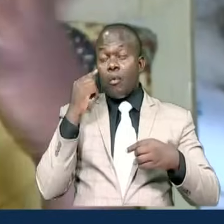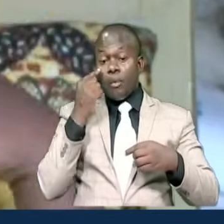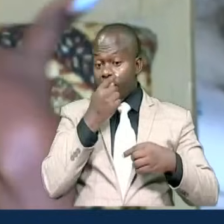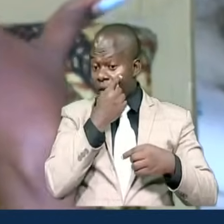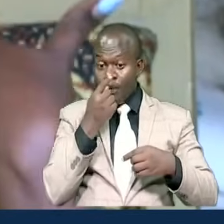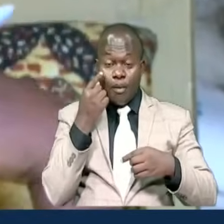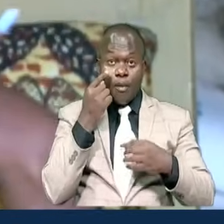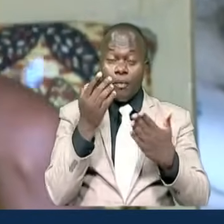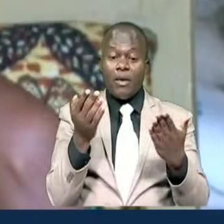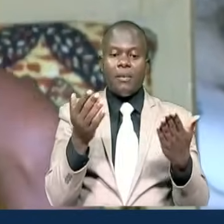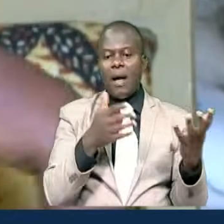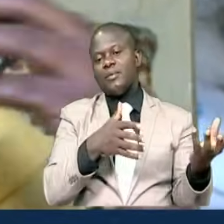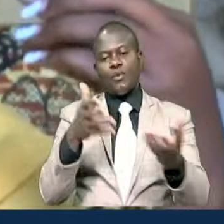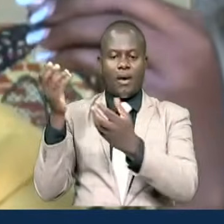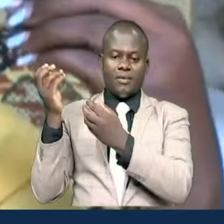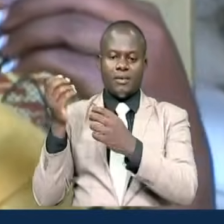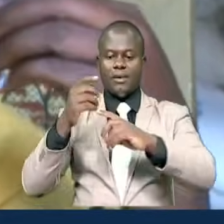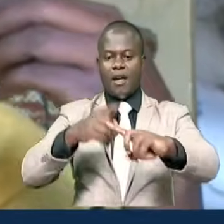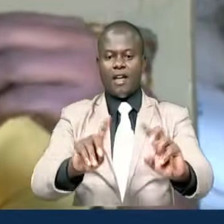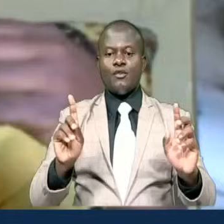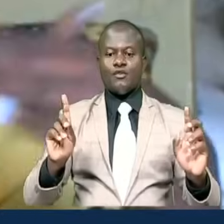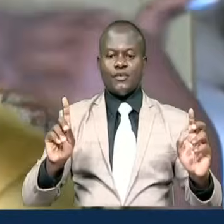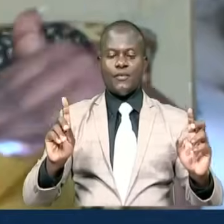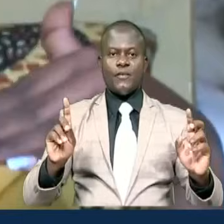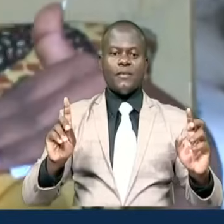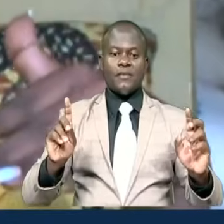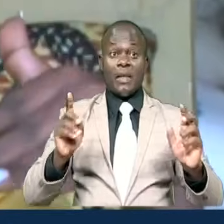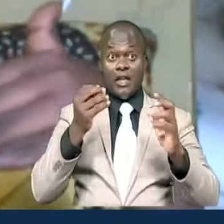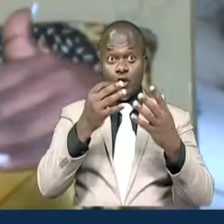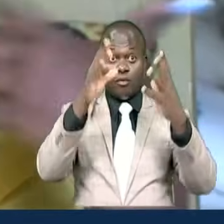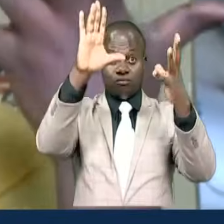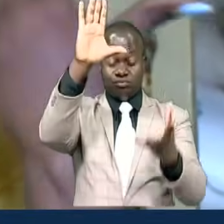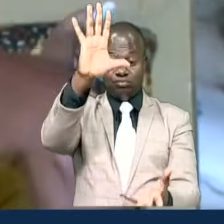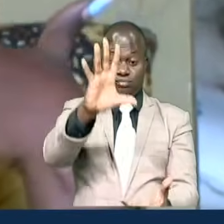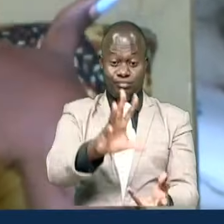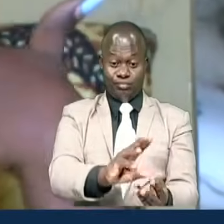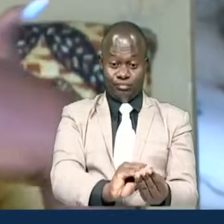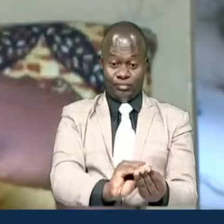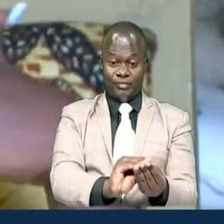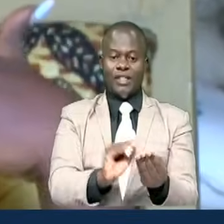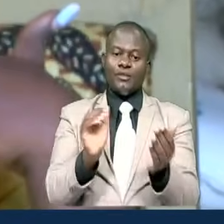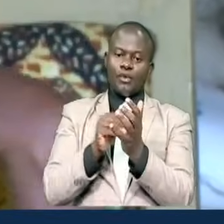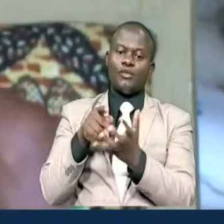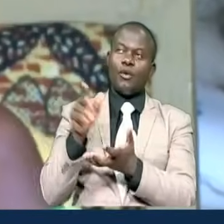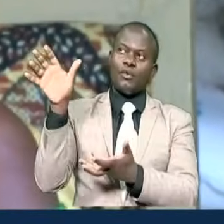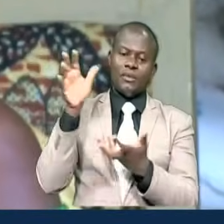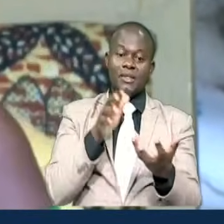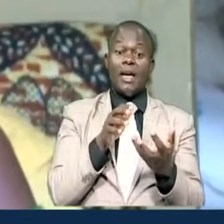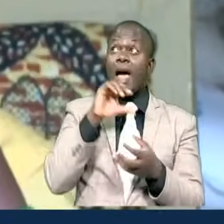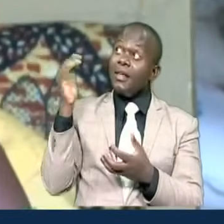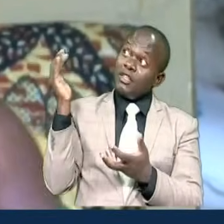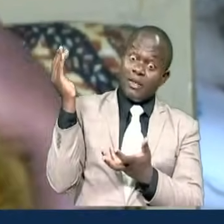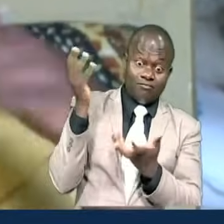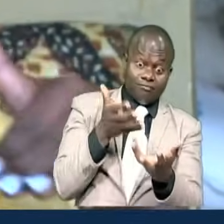abantu babitwaye ariko yego iyo stock ishizemo turongera tugatumiza ibindi ubu hari ibyo watumije